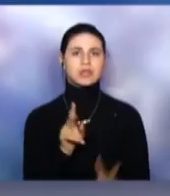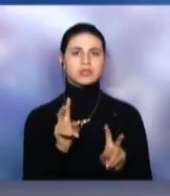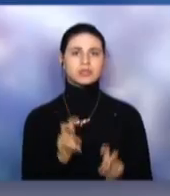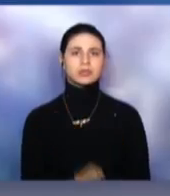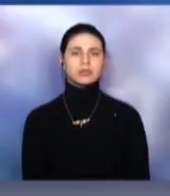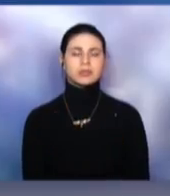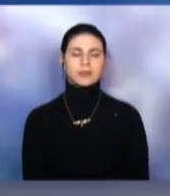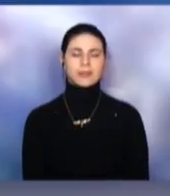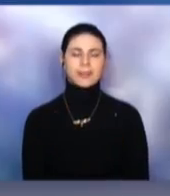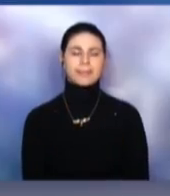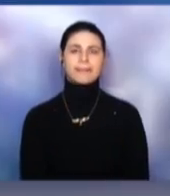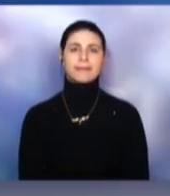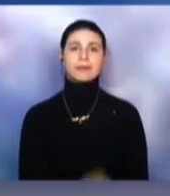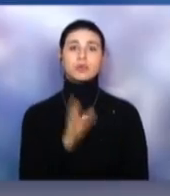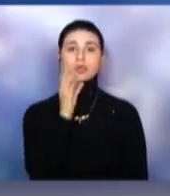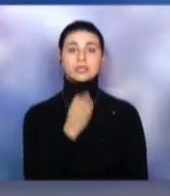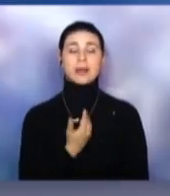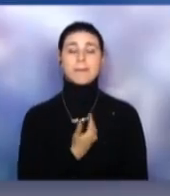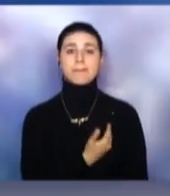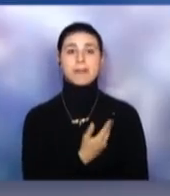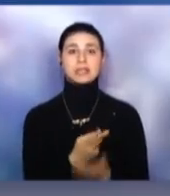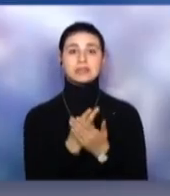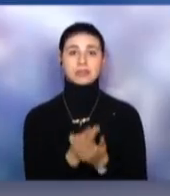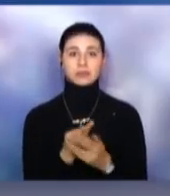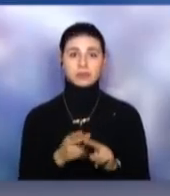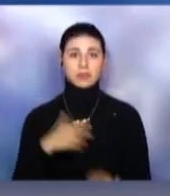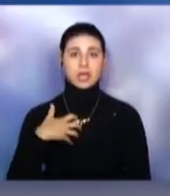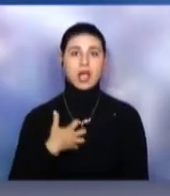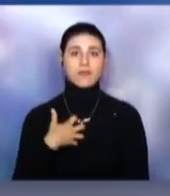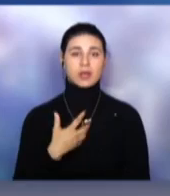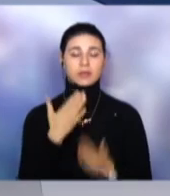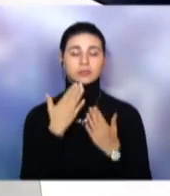დაწვევით მარცხნივ როდესაც დაწვევით მაშინ გახველებთ